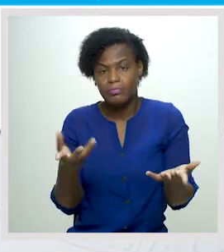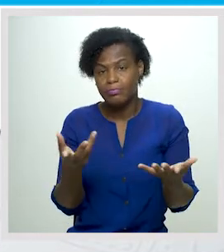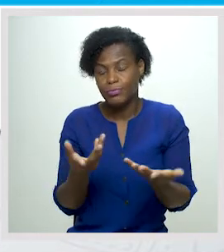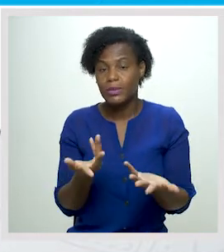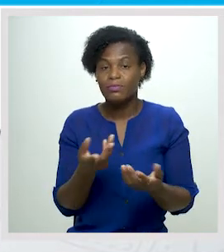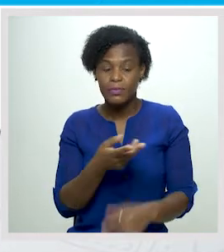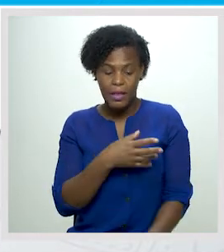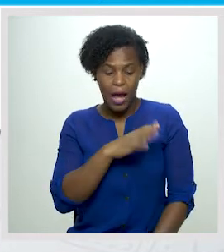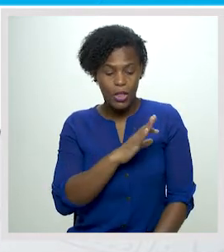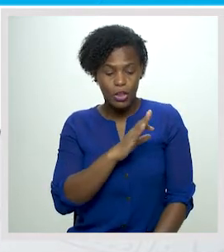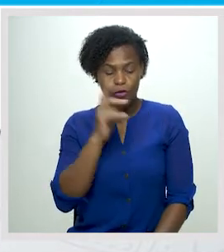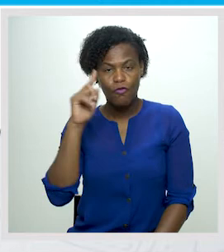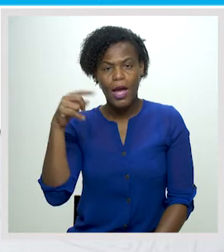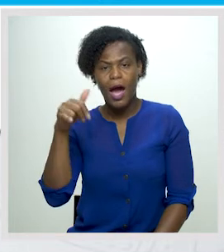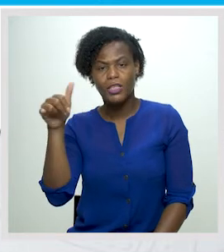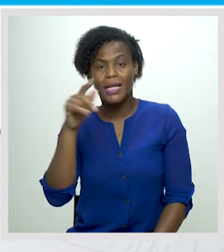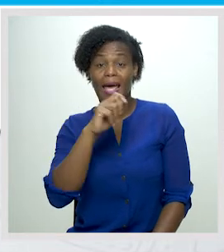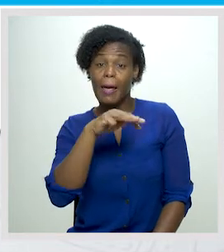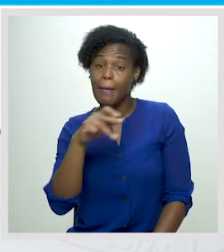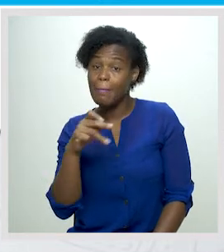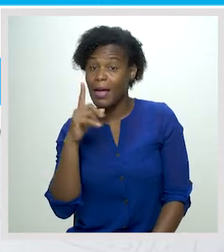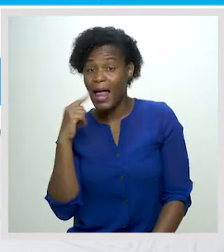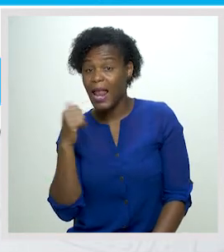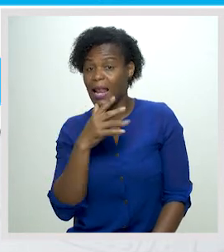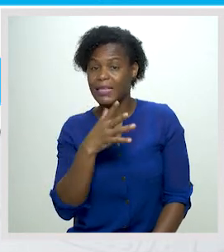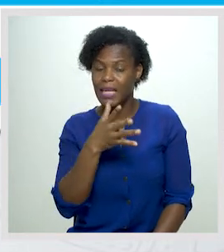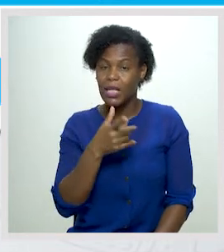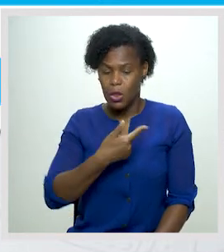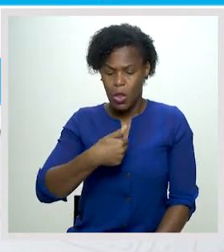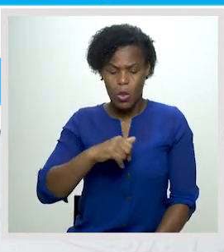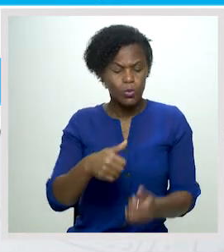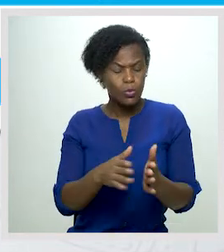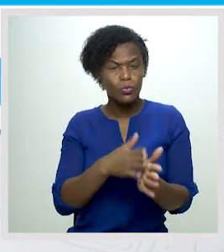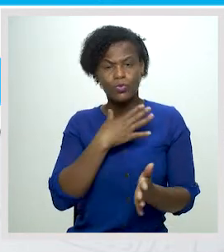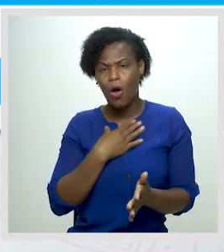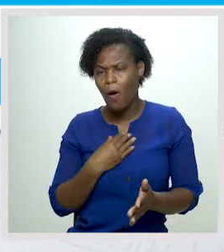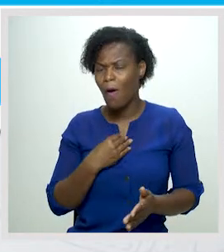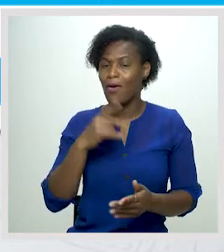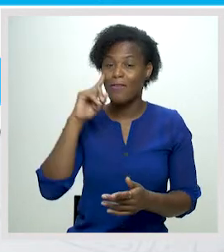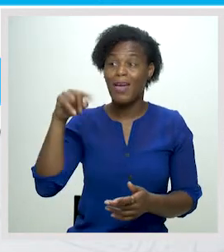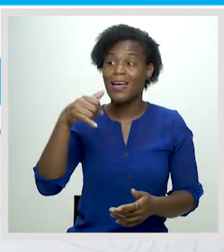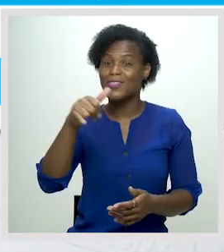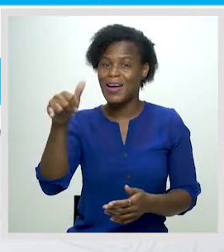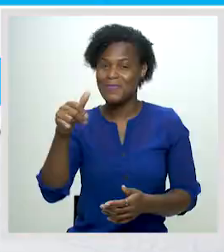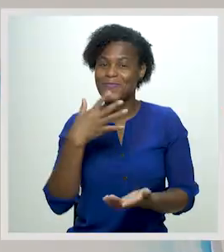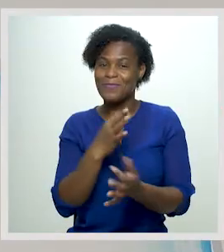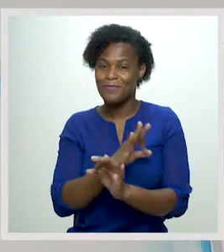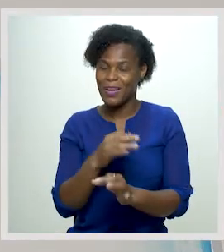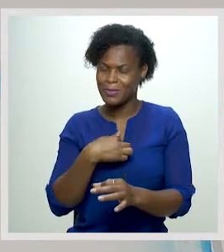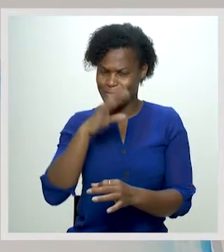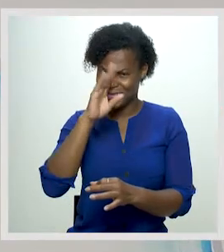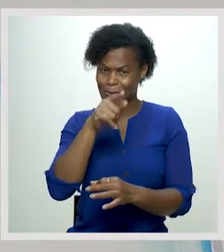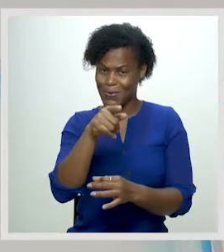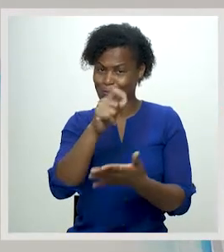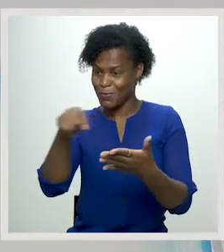H, voyage. Emma, elle dit on aime tous voyager. Magnifique. Je sais que